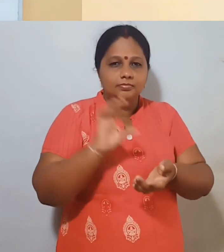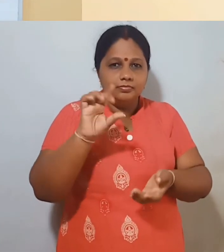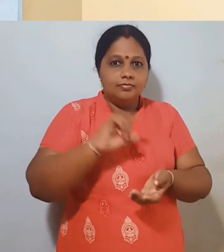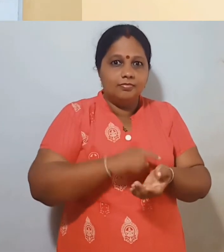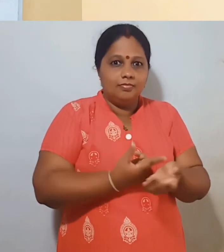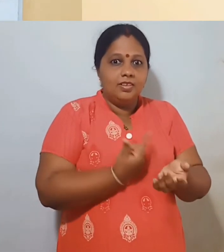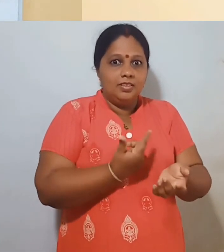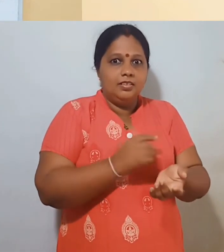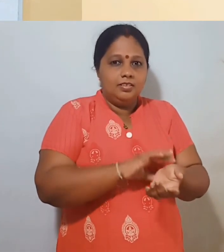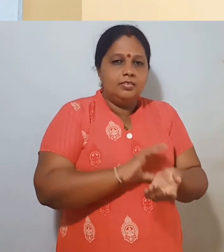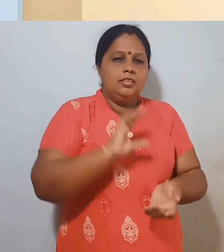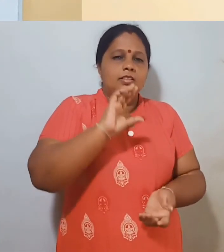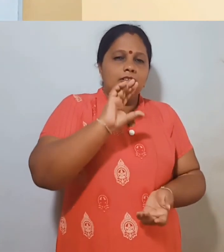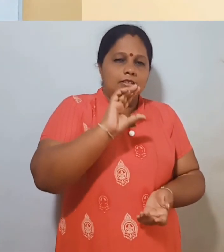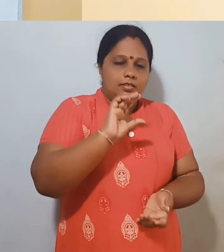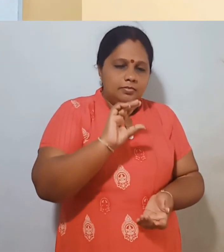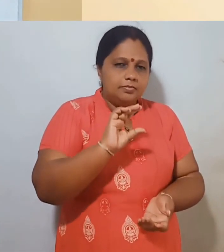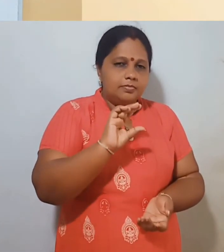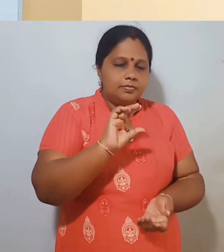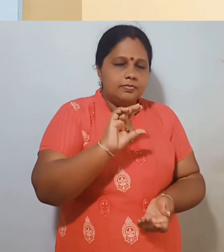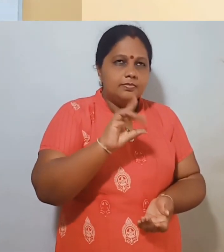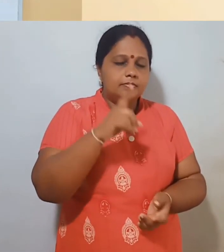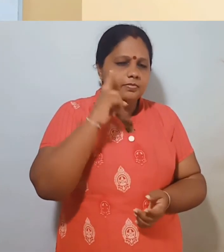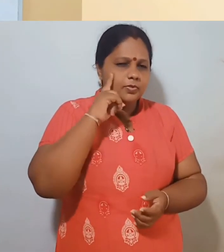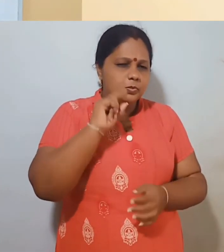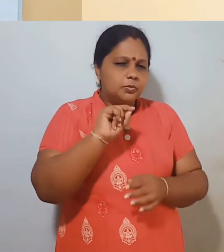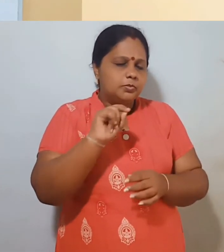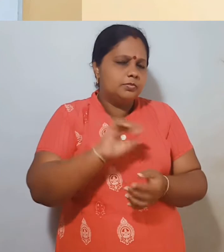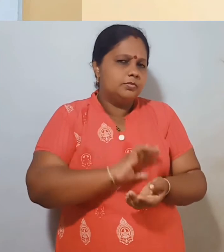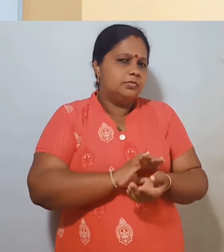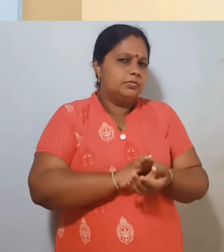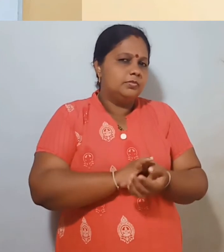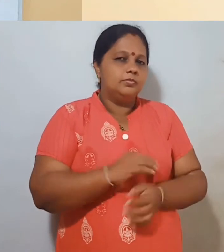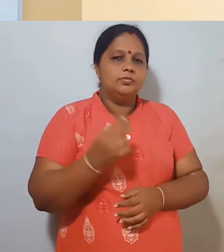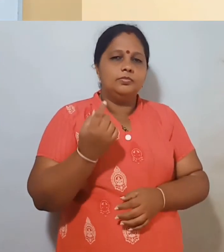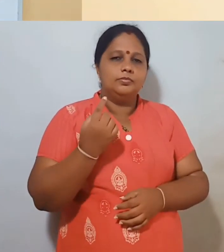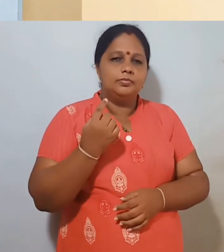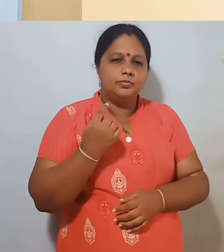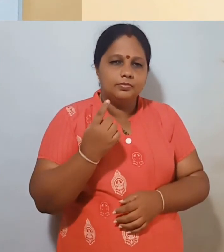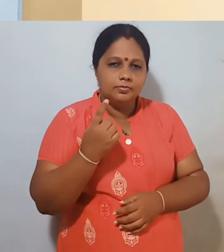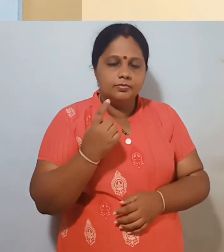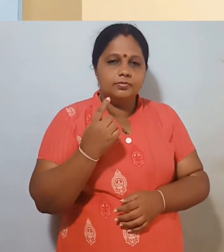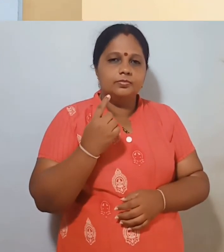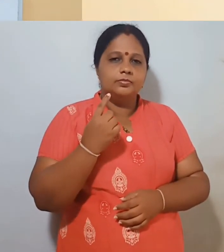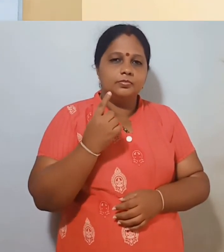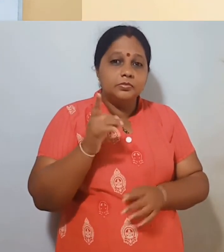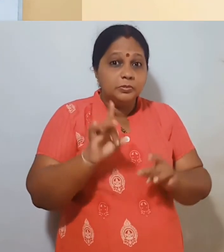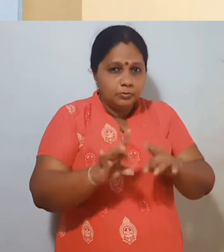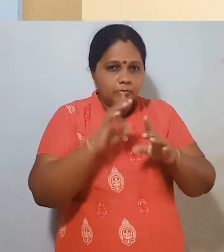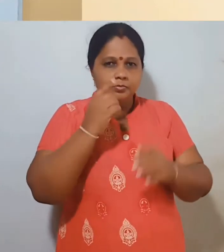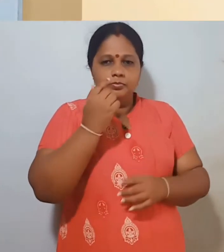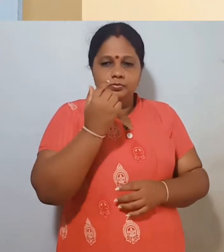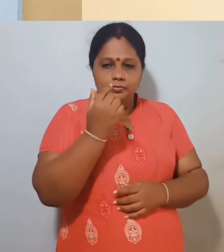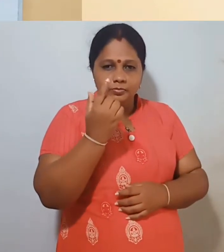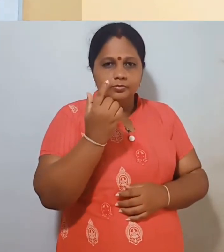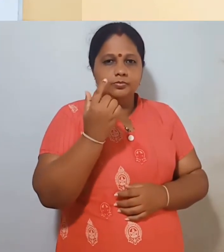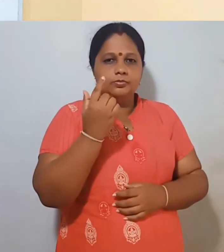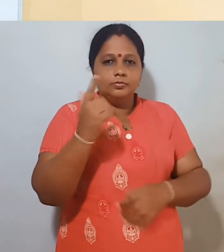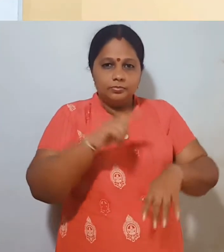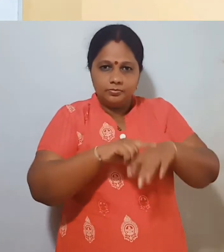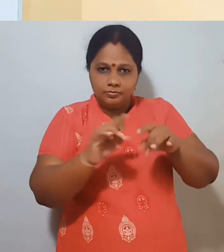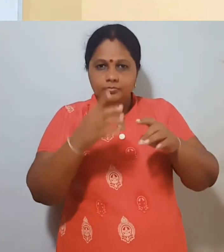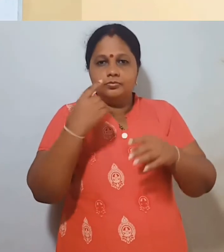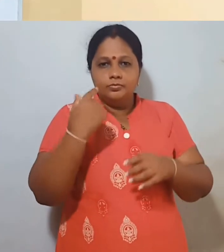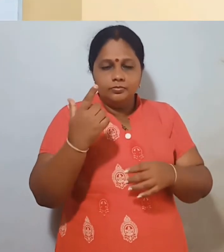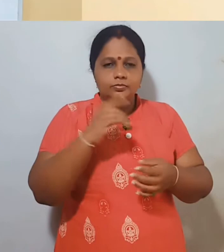கவனிச்சிங்கன்னு சொன்னால் ஒரு சம இடைவெளியில வந்து கையில தட்டி போற மாதிரி இருக்கும். அதுதான் நாடித்துடி. அப்ப